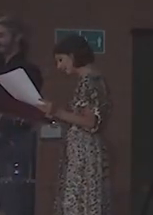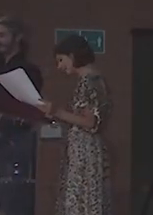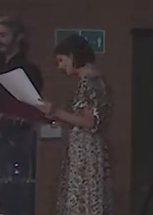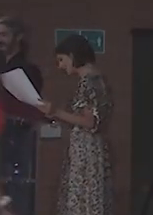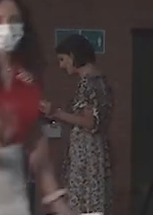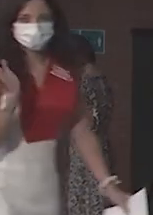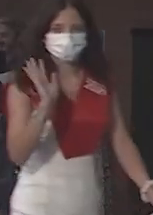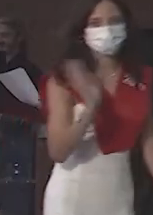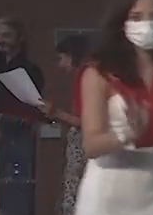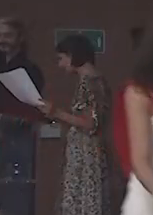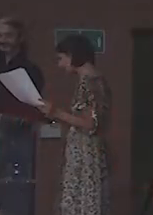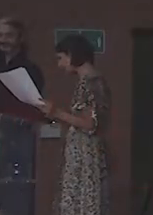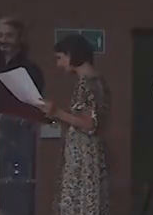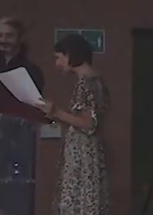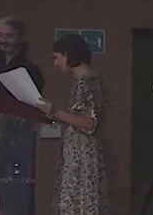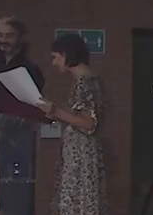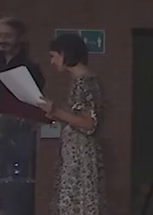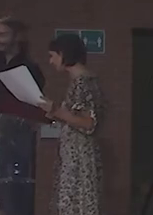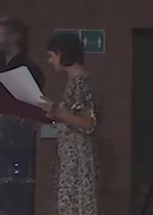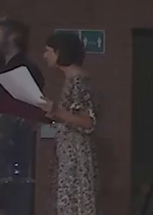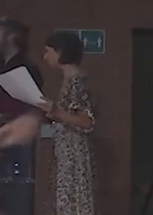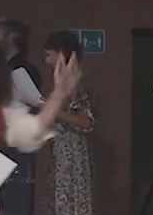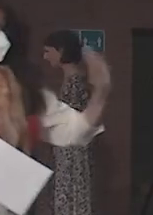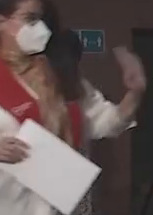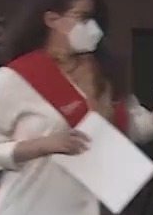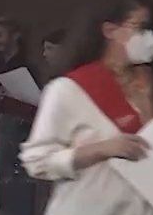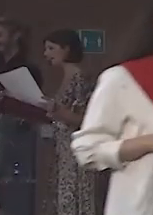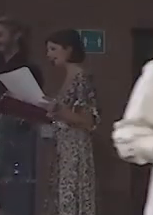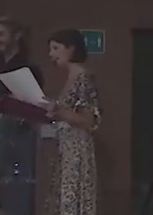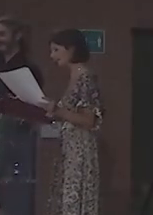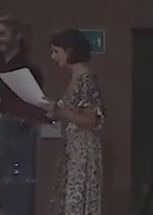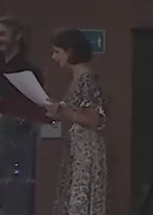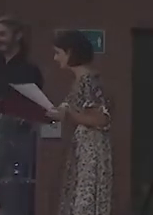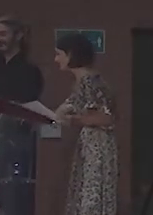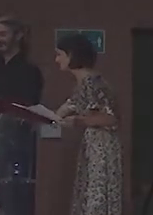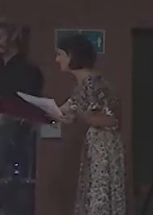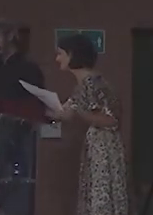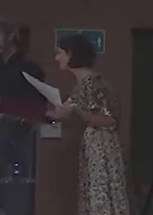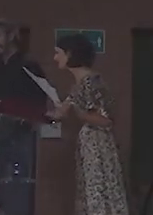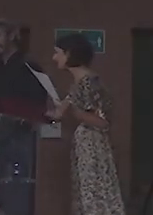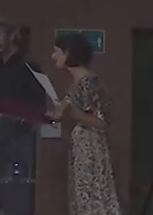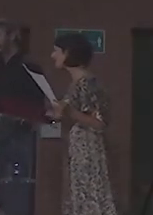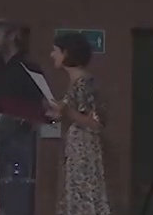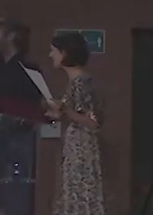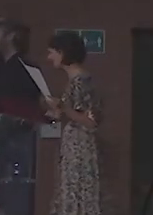Marc Vicenç de los Santos Juanes García. Déu-n'hi-do, eh? Que llarg. Paula Escobar Escobar.